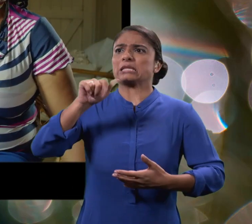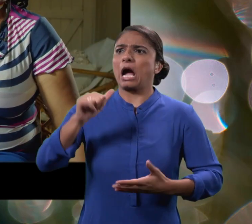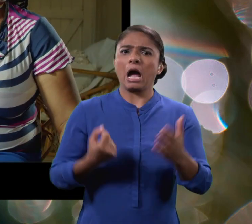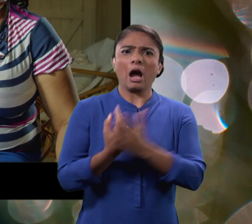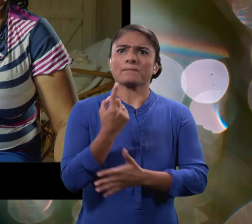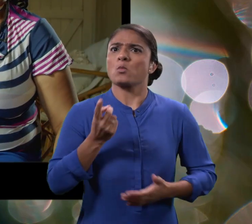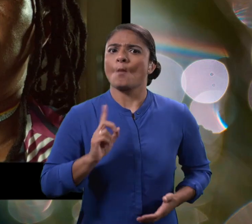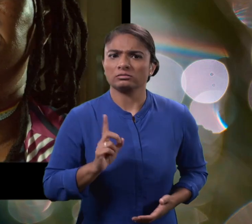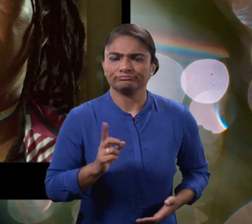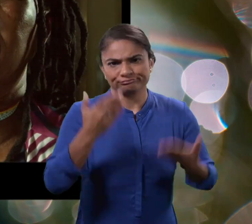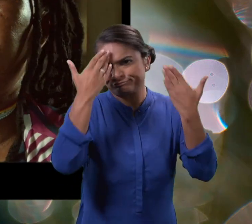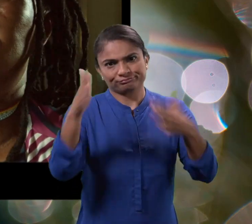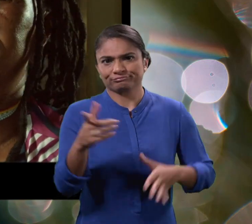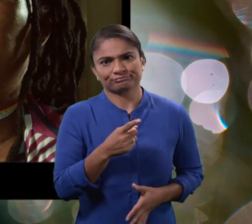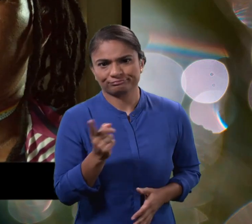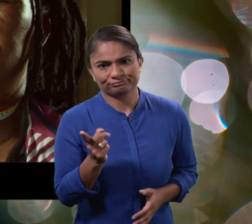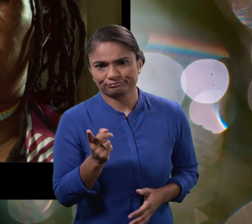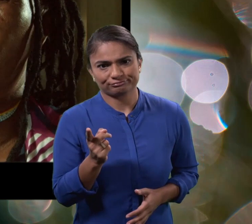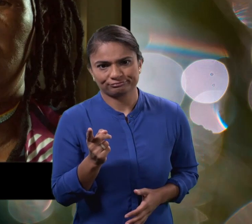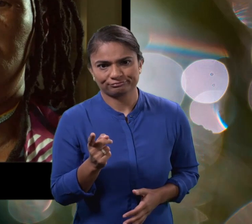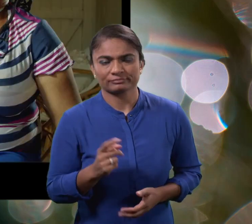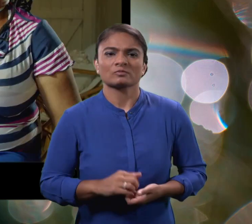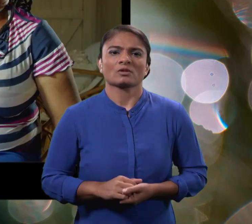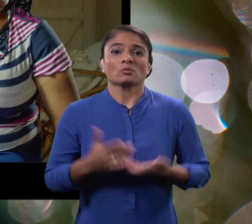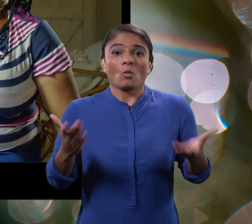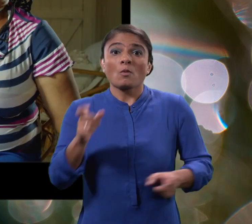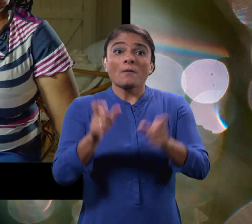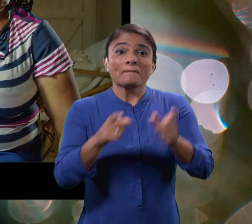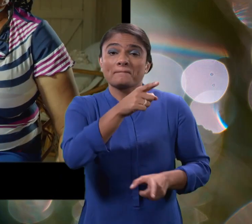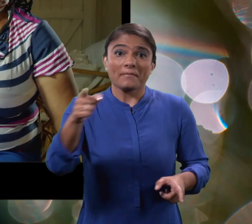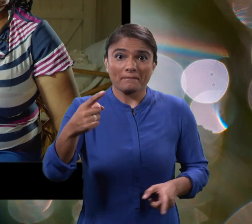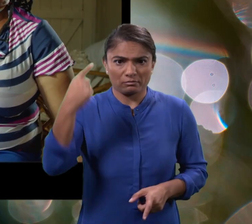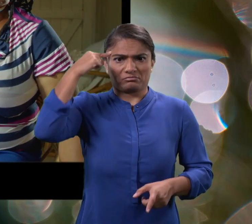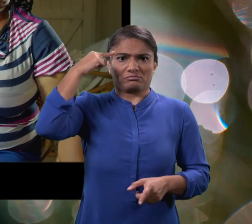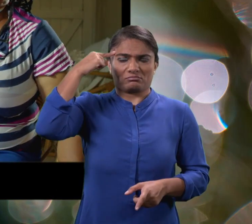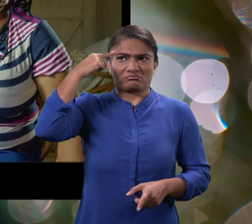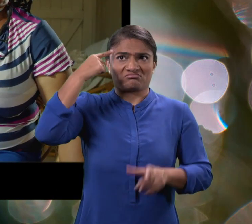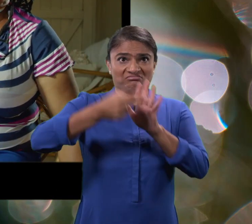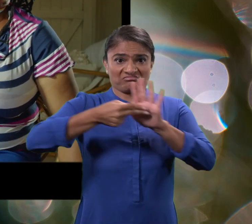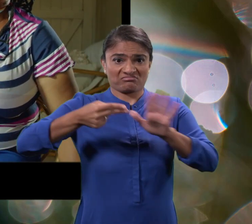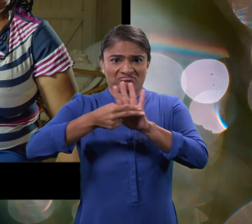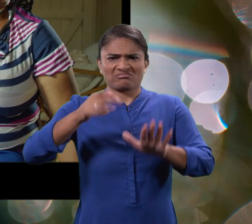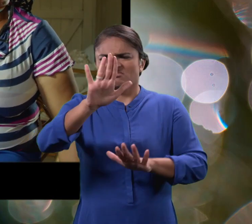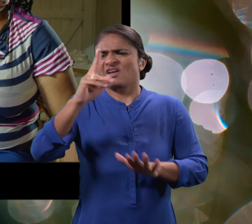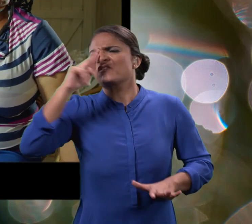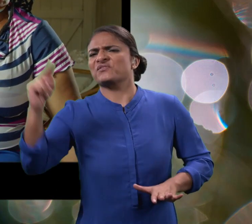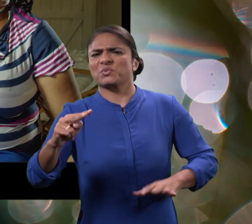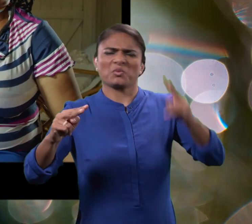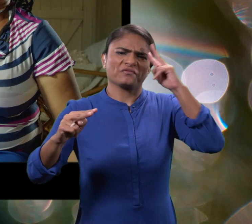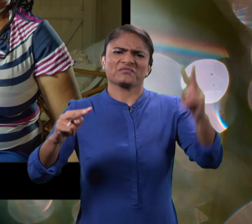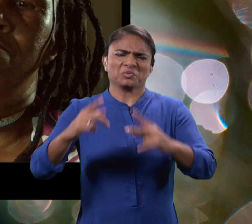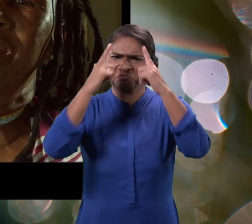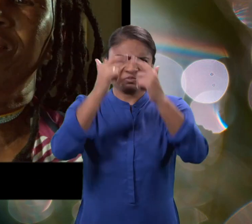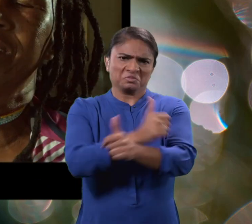mani utheni uRita, hayi mani uRita. Uyayibona, kaloku abantu abazofana nam, futhi